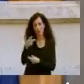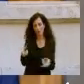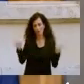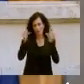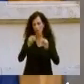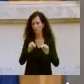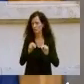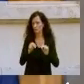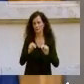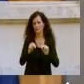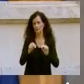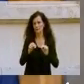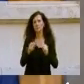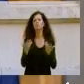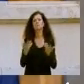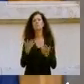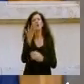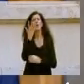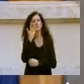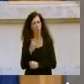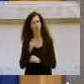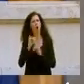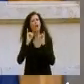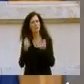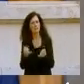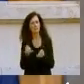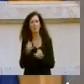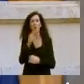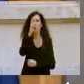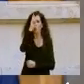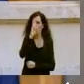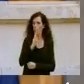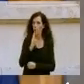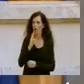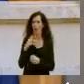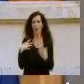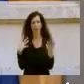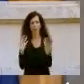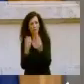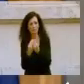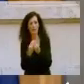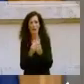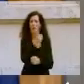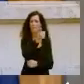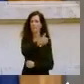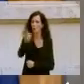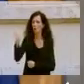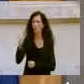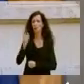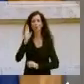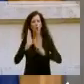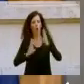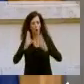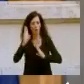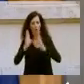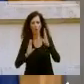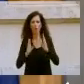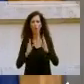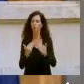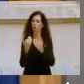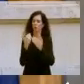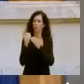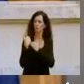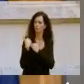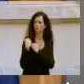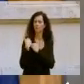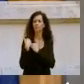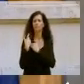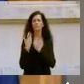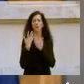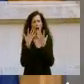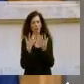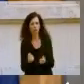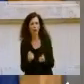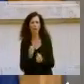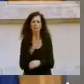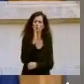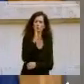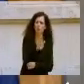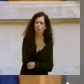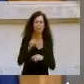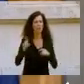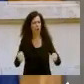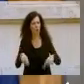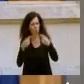nella distinzione ruoli di confrontarsi di acquisire contributi suggerimenti dell'opposizione